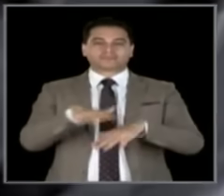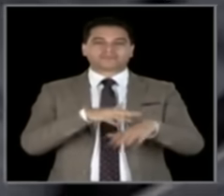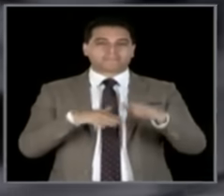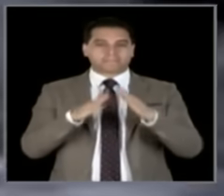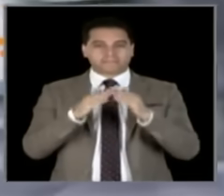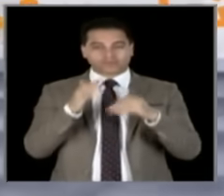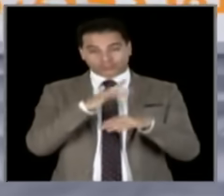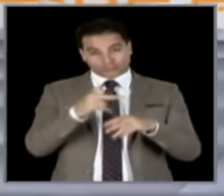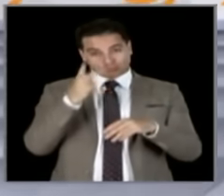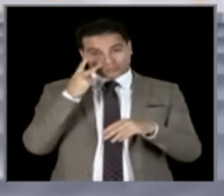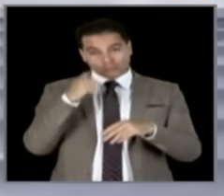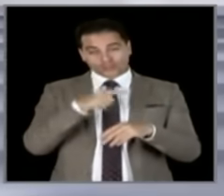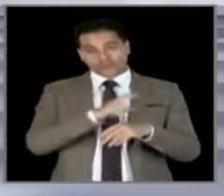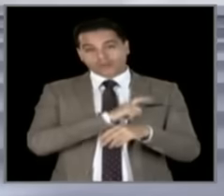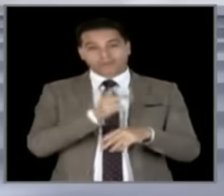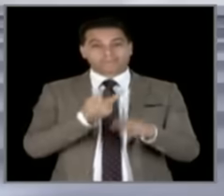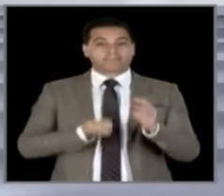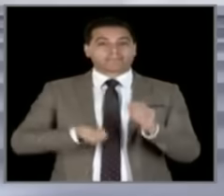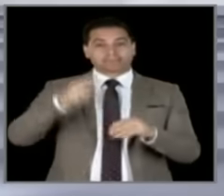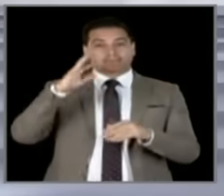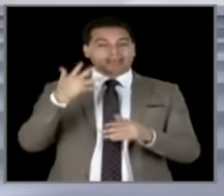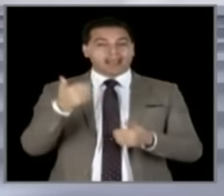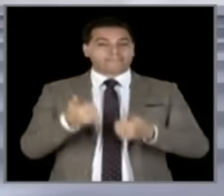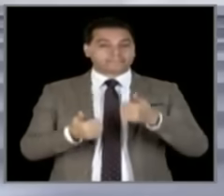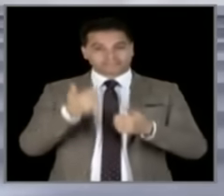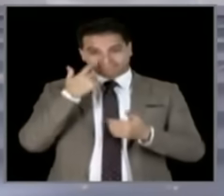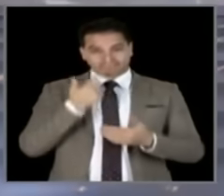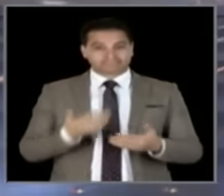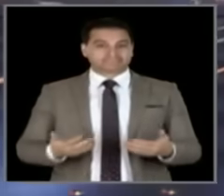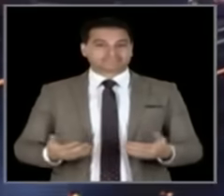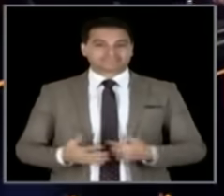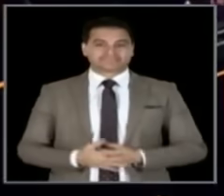نشوف طلاب مصر النهاردة هيوصلوا المبلغ بكام.